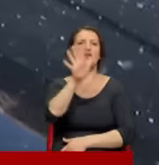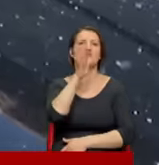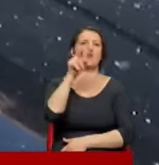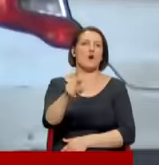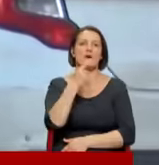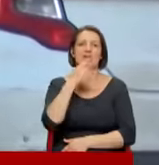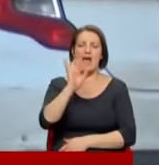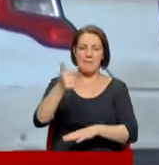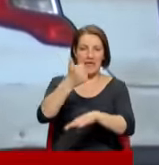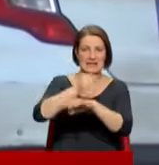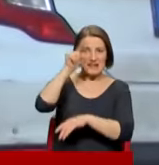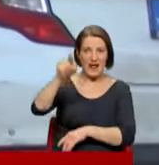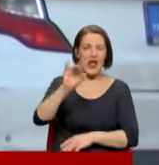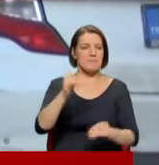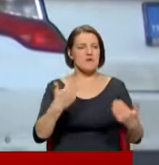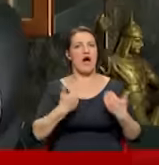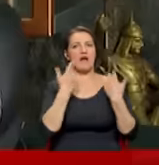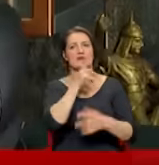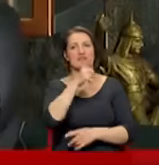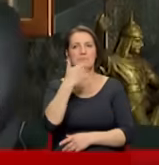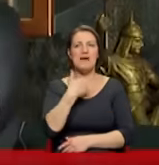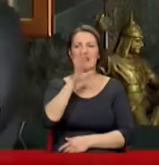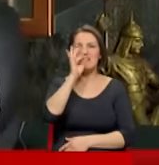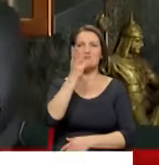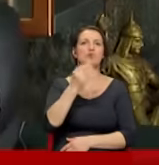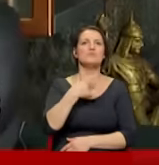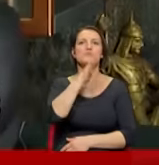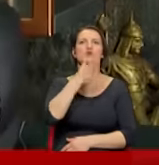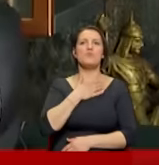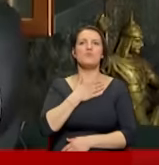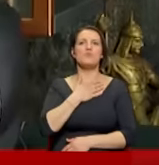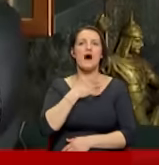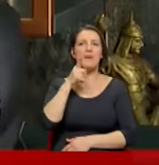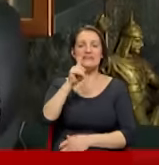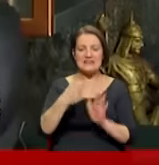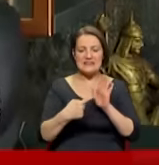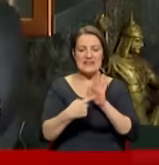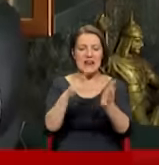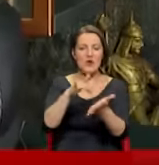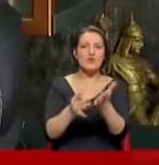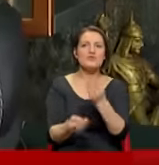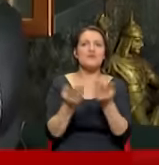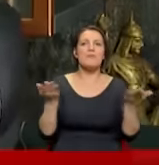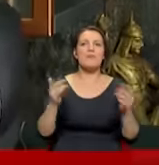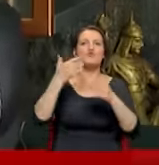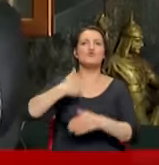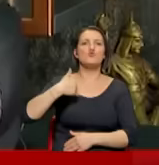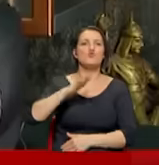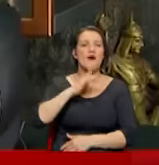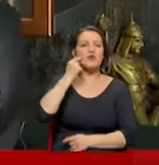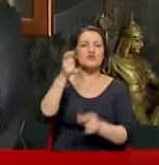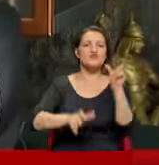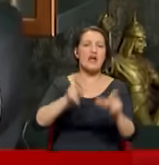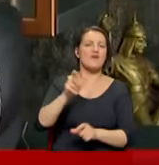dedi. Hem iktidara hem yargıya seslendi. Ben kim olduklarını biliyorum ama siz somut olarak delilleri ortaya koyamam. Kurumlar var, kişiler